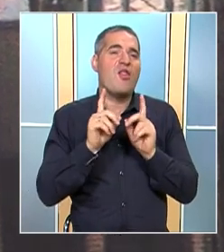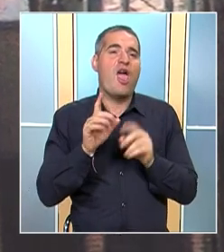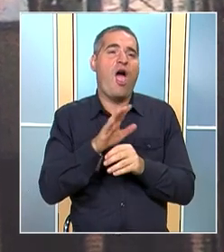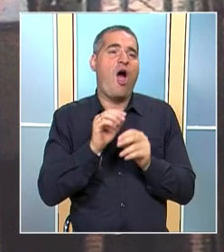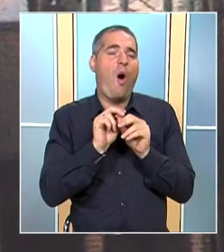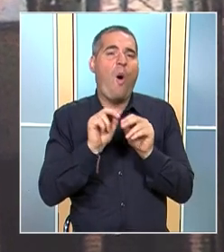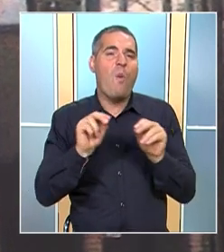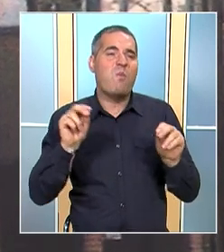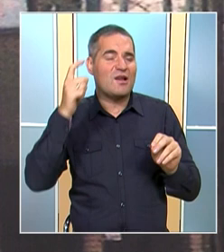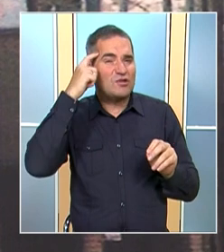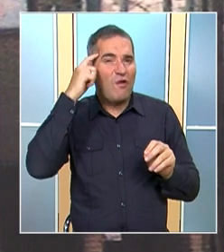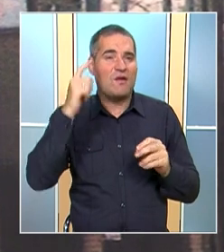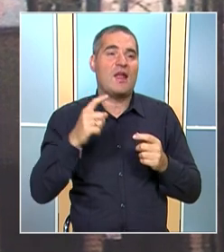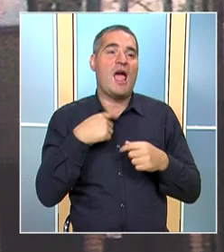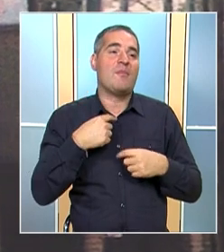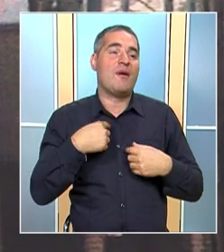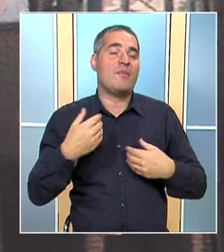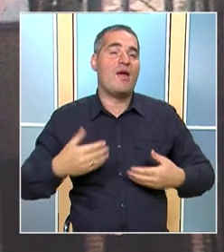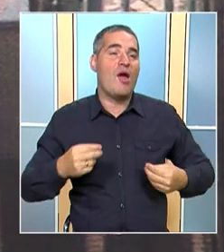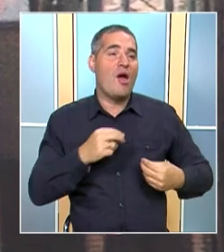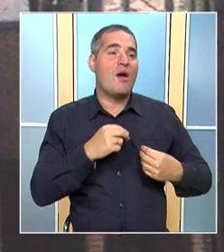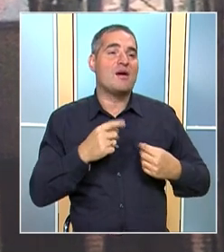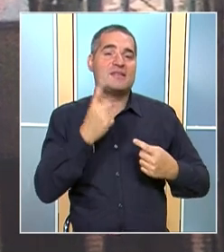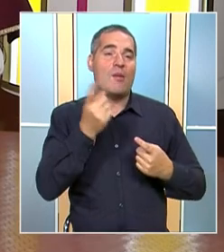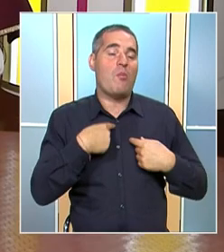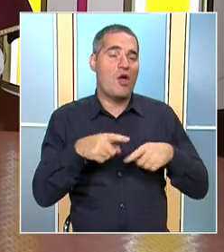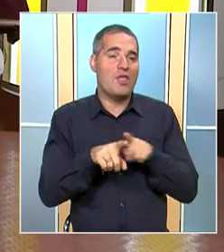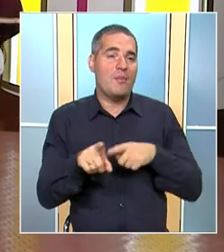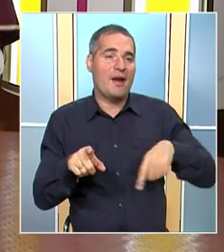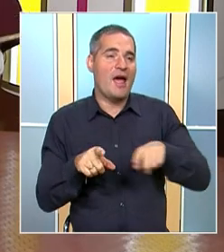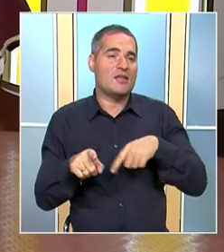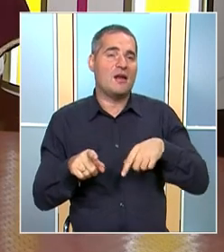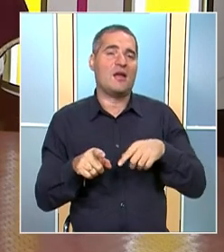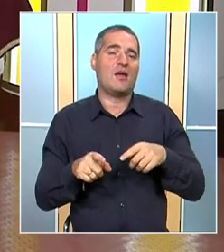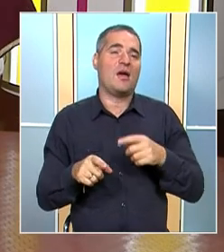ми пука само за моите приятели какво мислят. Само за лошите